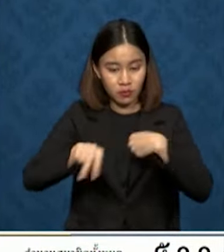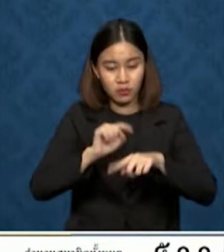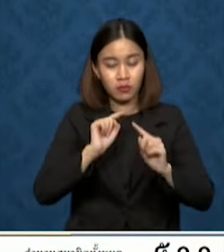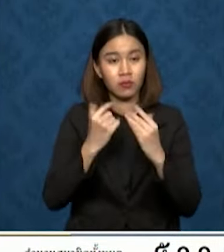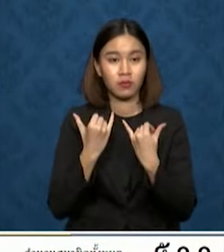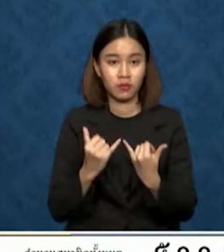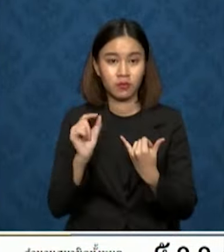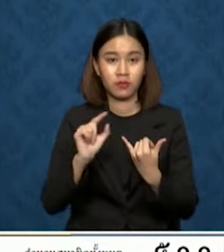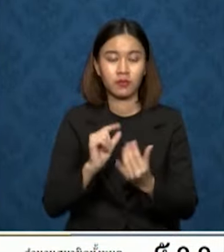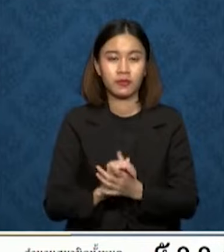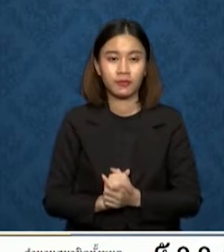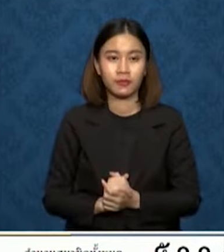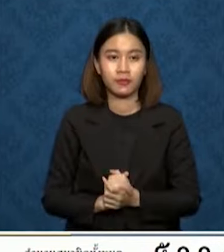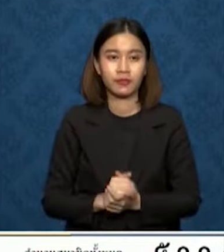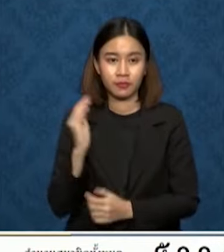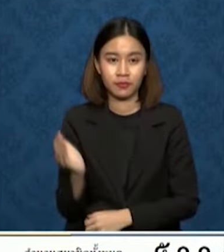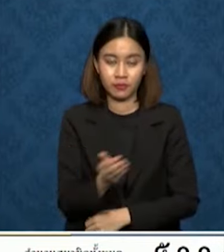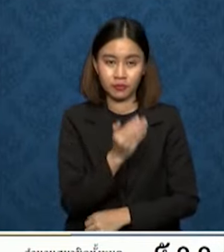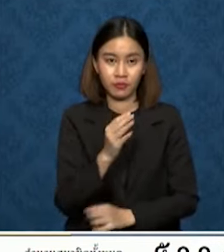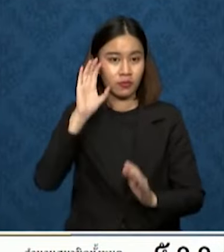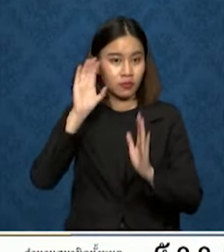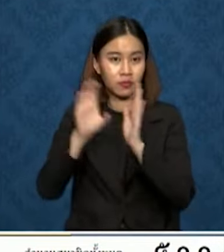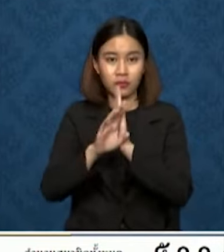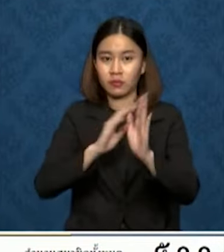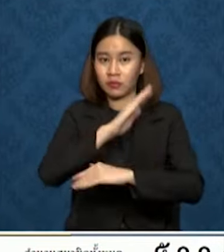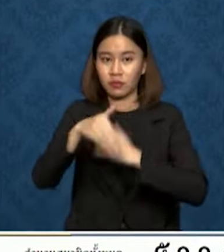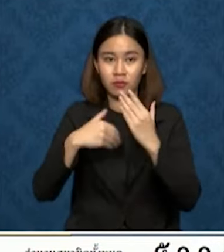ช่งนี้นะครั ไปอีสไล้ดหนึครั ที่เป็นภาพรวม